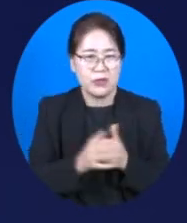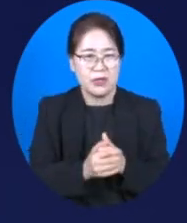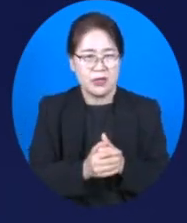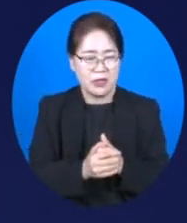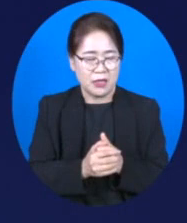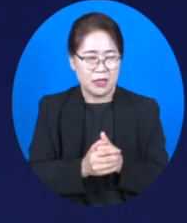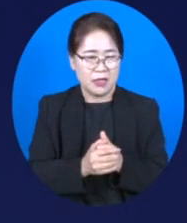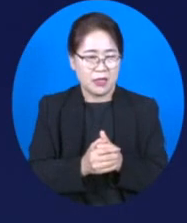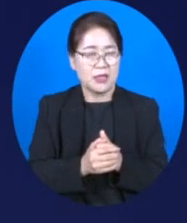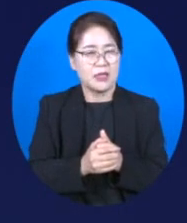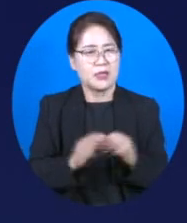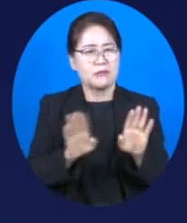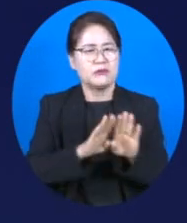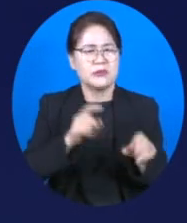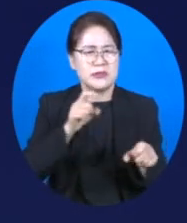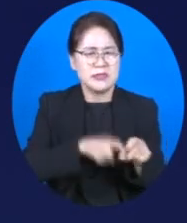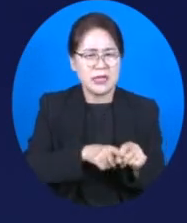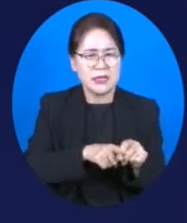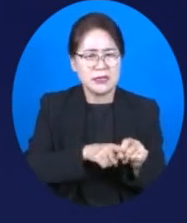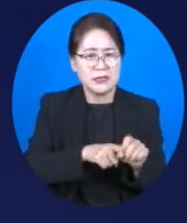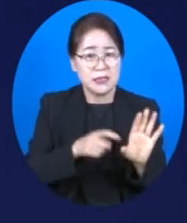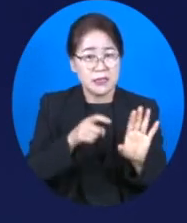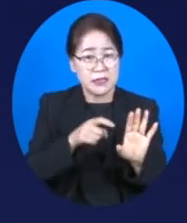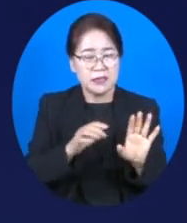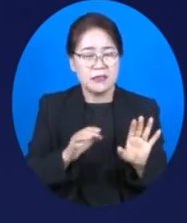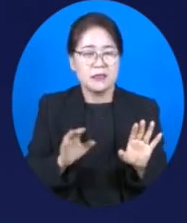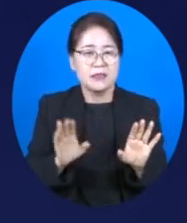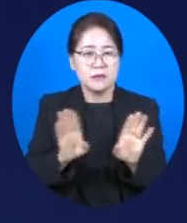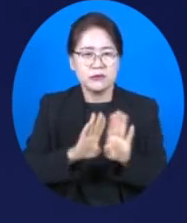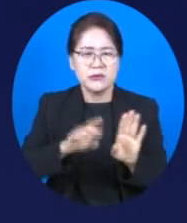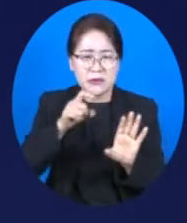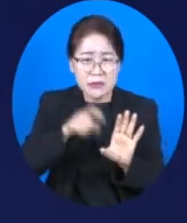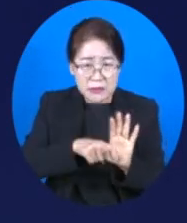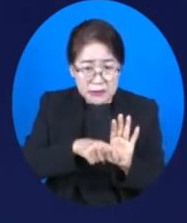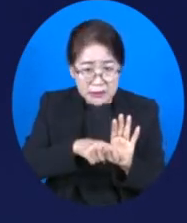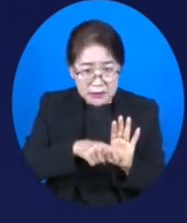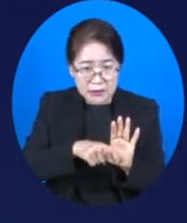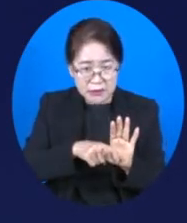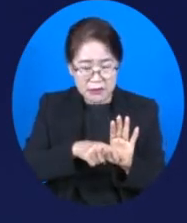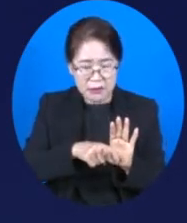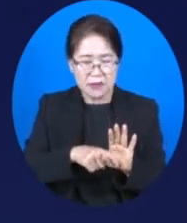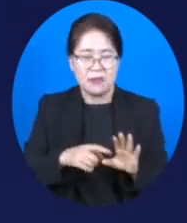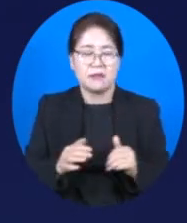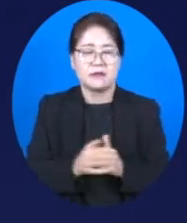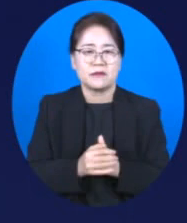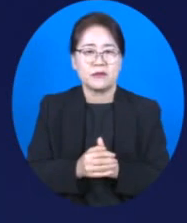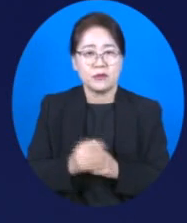출입문을 잠그는 일종의 폐문의식을 진행했다고 합니다.